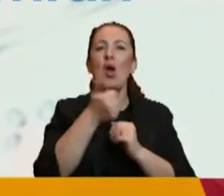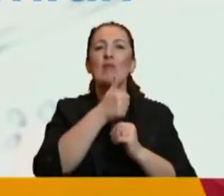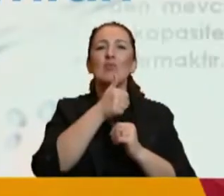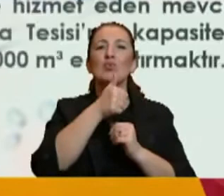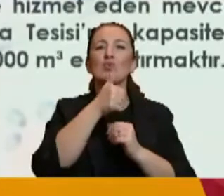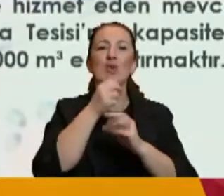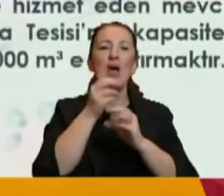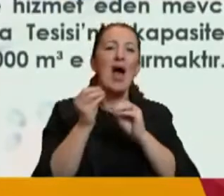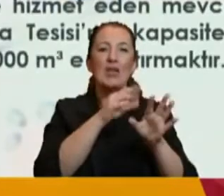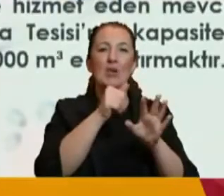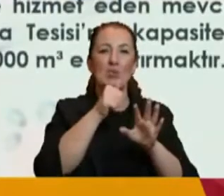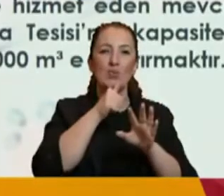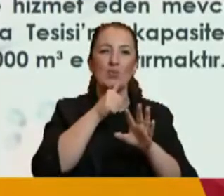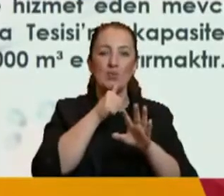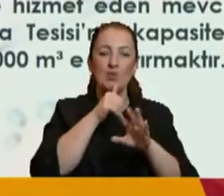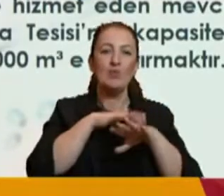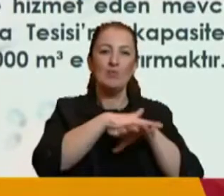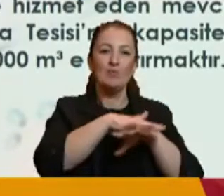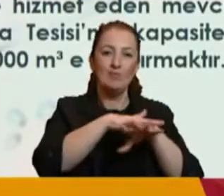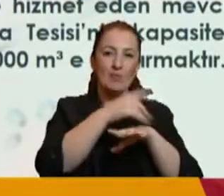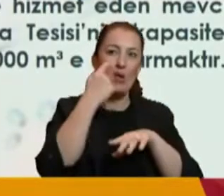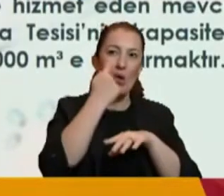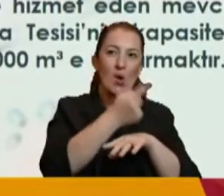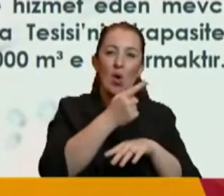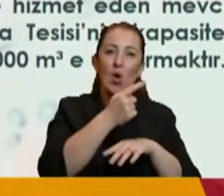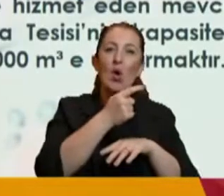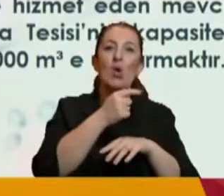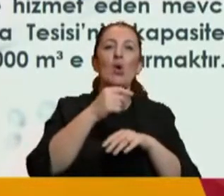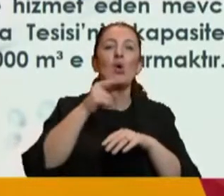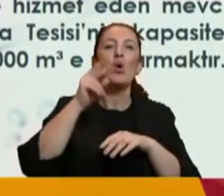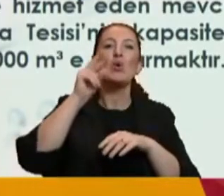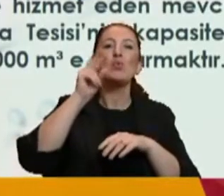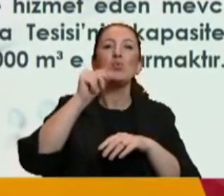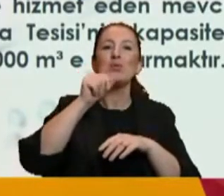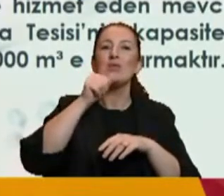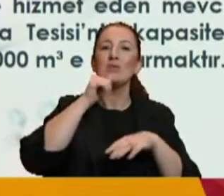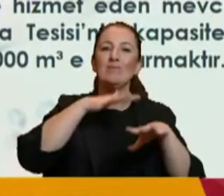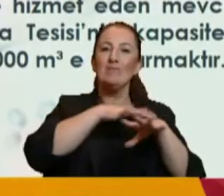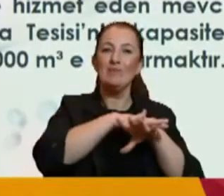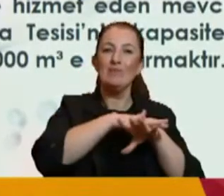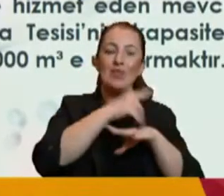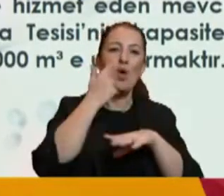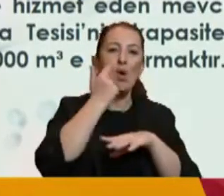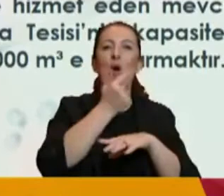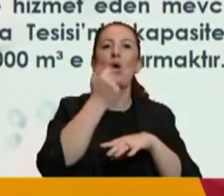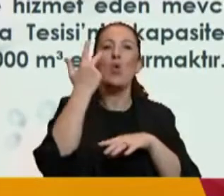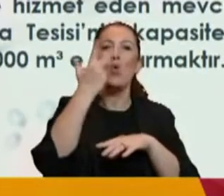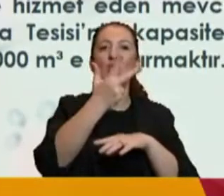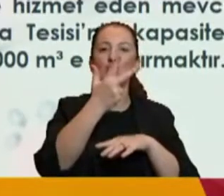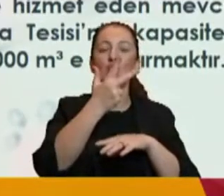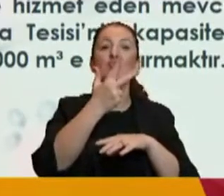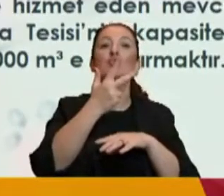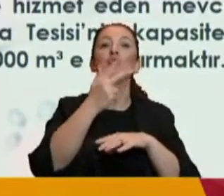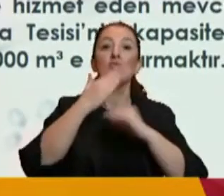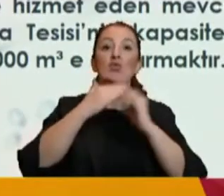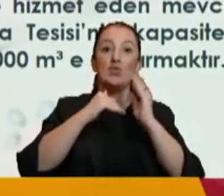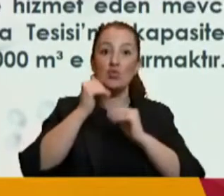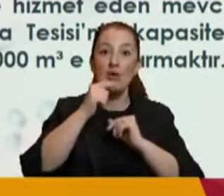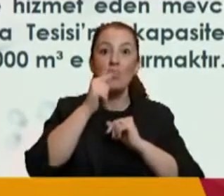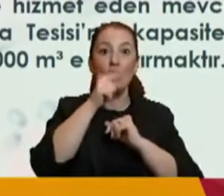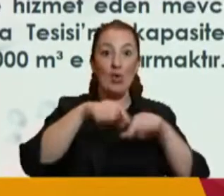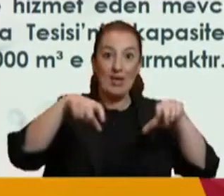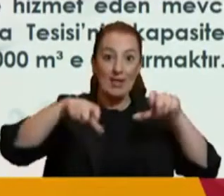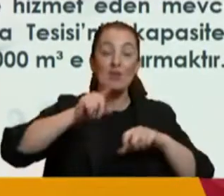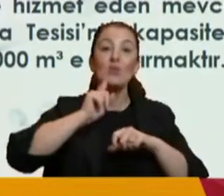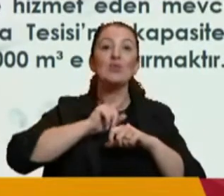yatırımlarımız duzla ileri Biyolojik atıksu arıtma tesisi 3. kademe inşaatı Bu tesisimiz